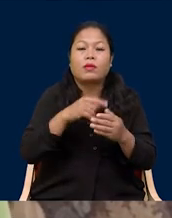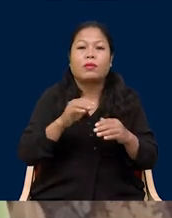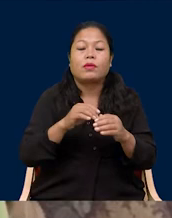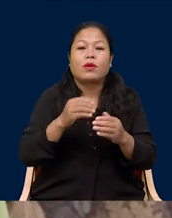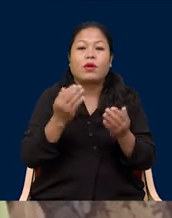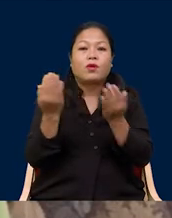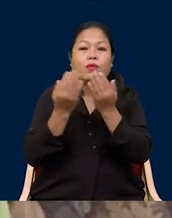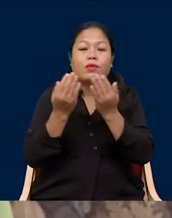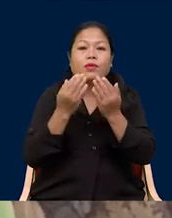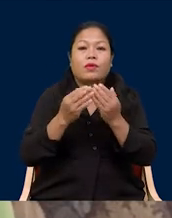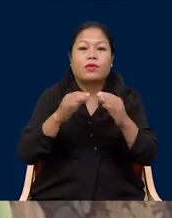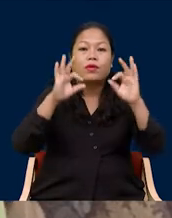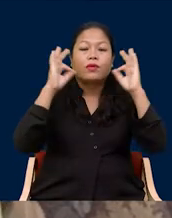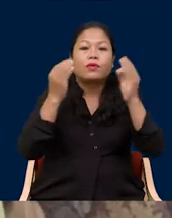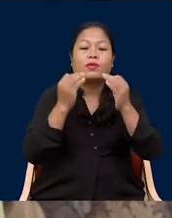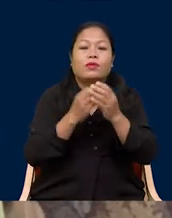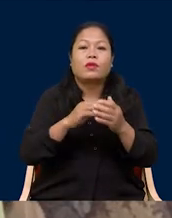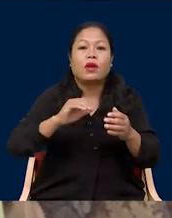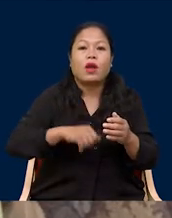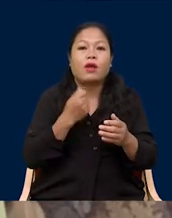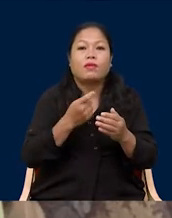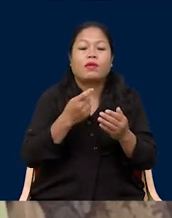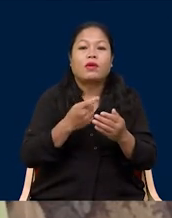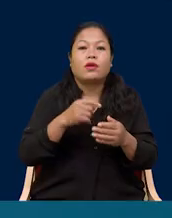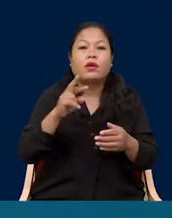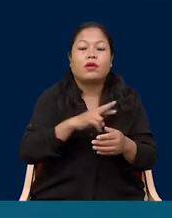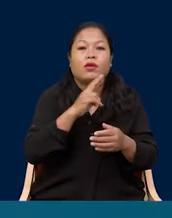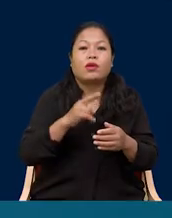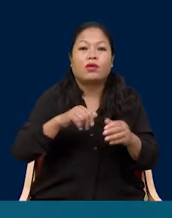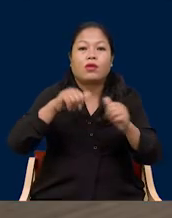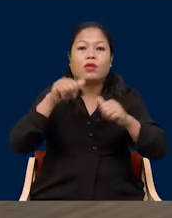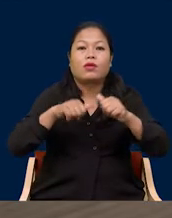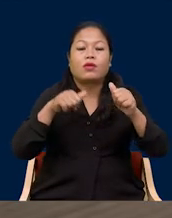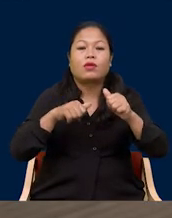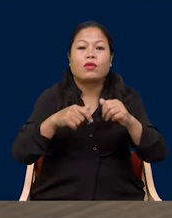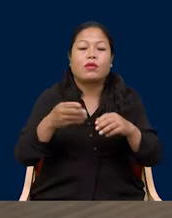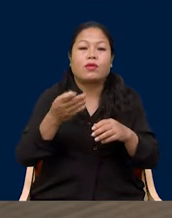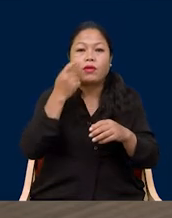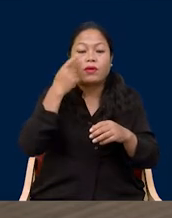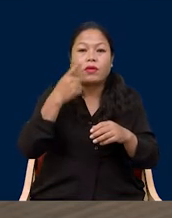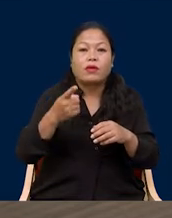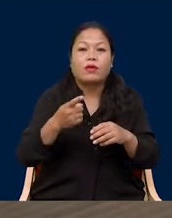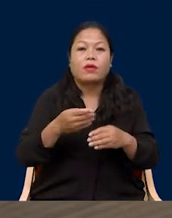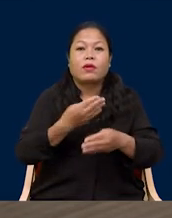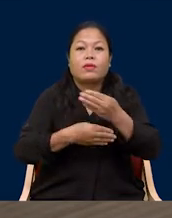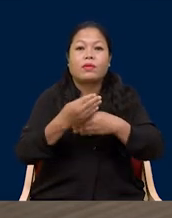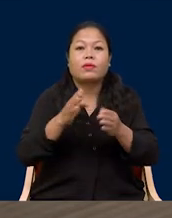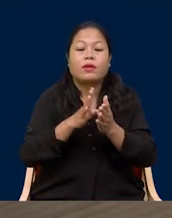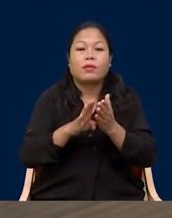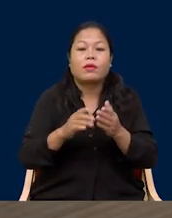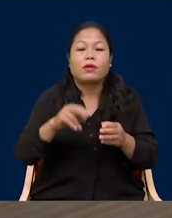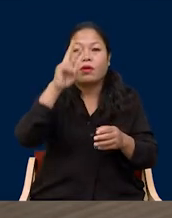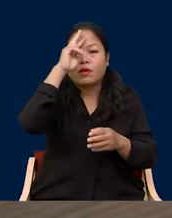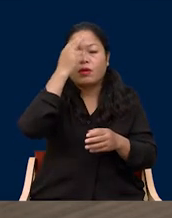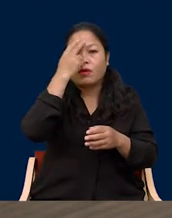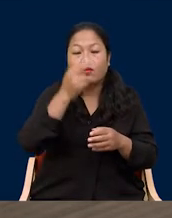पढ्ने विश्वविद्यालयको आफ्नै नीति छ जलवायु परिवर्तनलाई लिएर, र जुन चाहिँ अग्रसरता मैले देखेको छु व्यापार